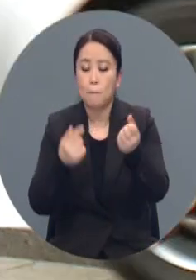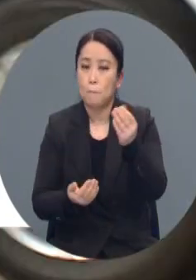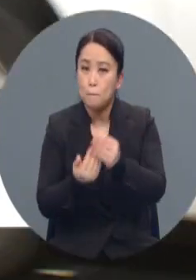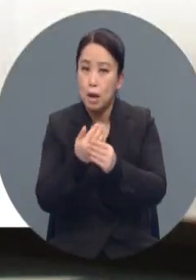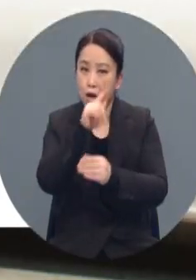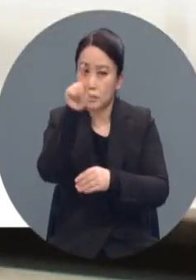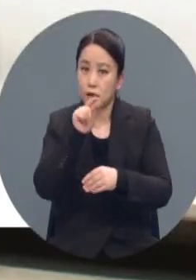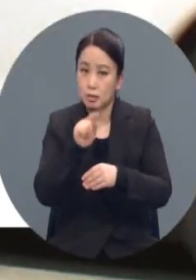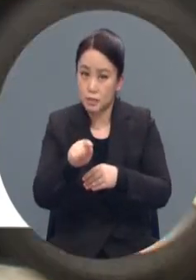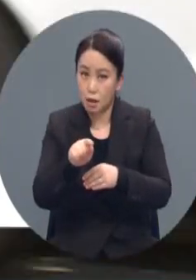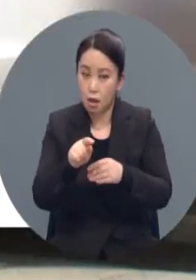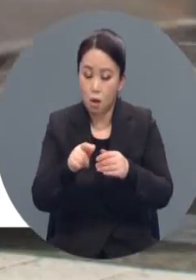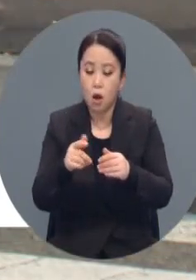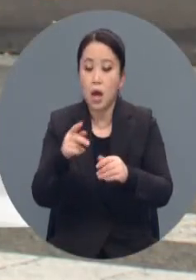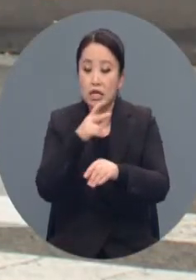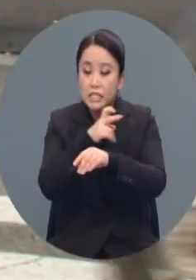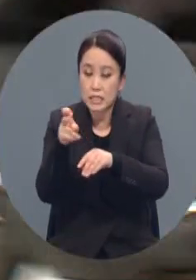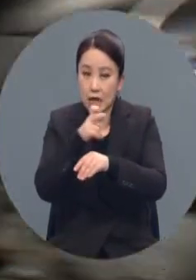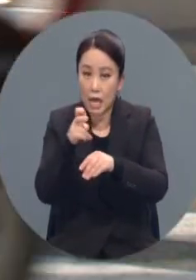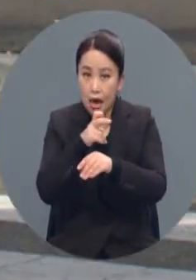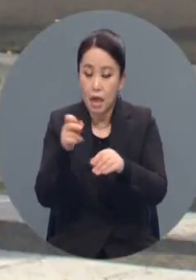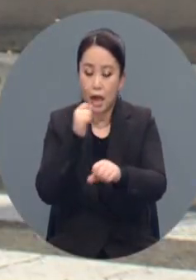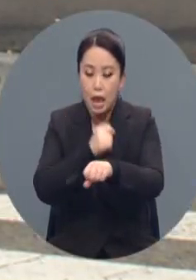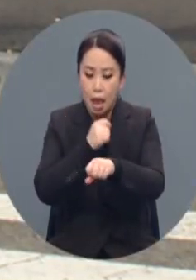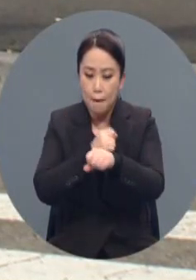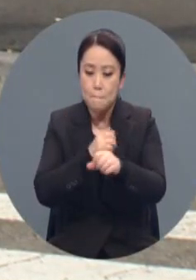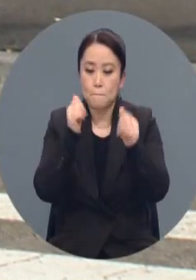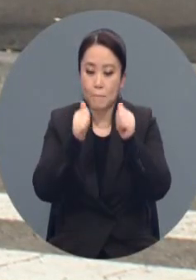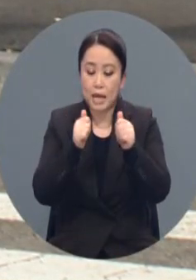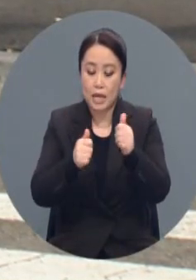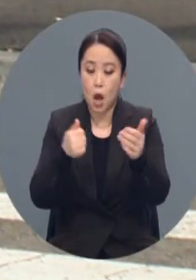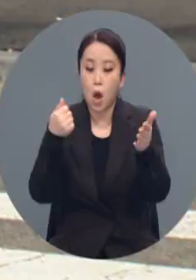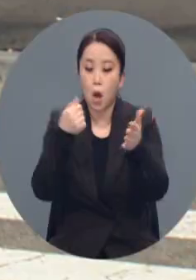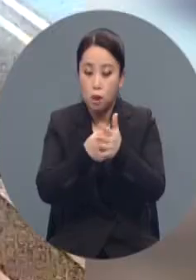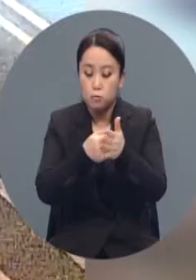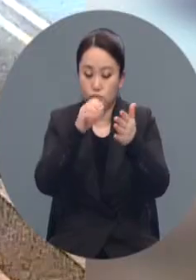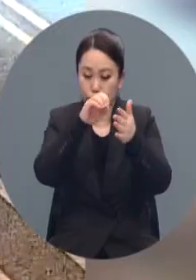판결문 속에 숨진 보행자 57명의 사고 기록을 추적했습니다.